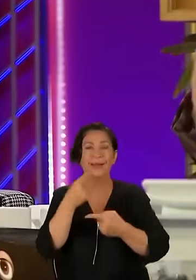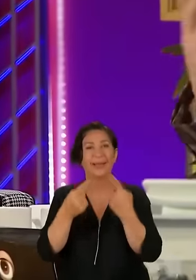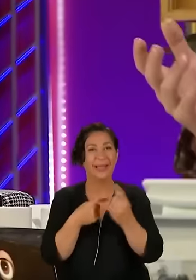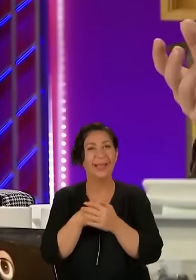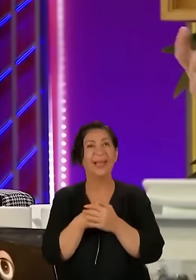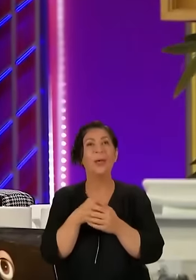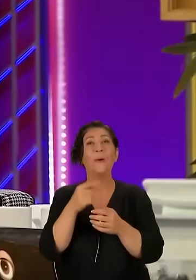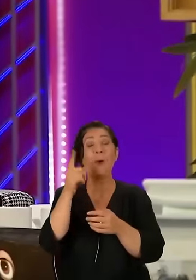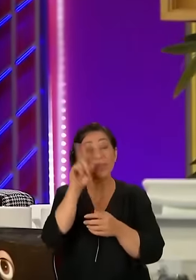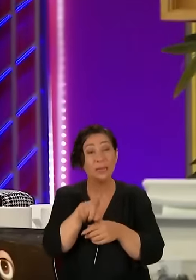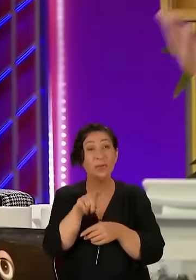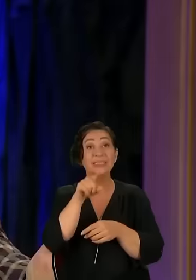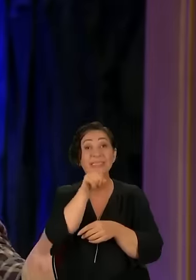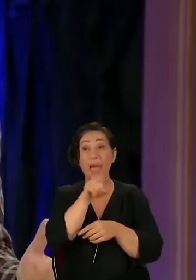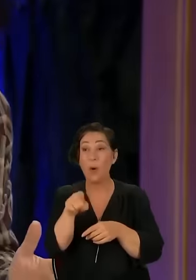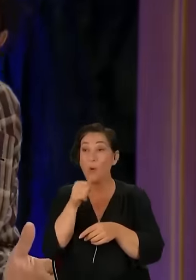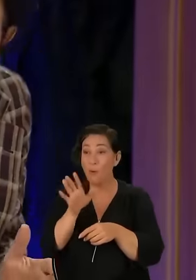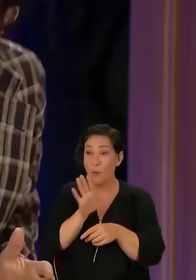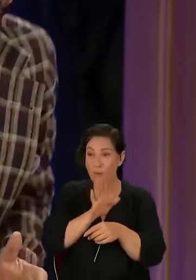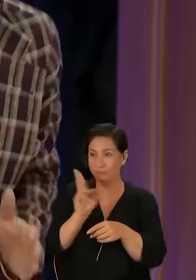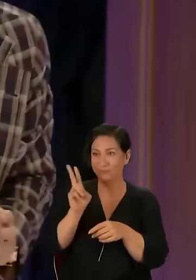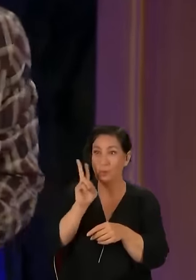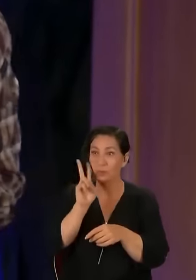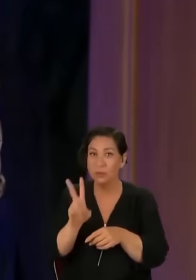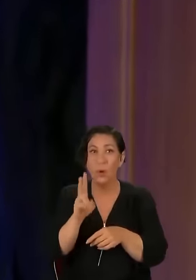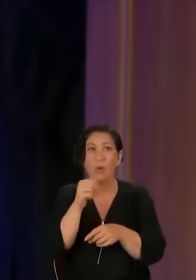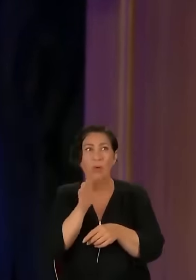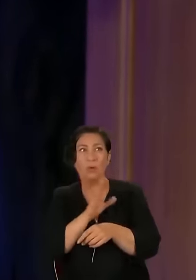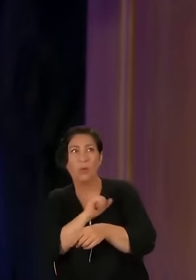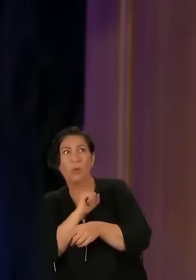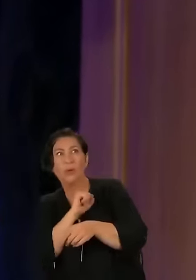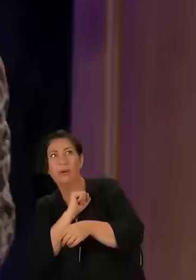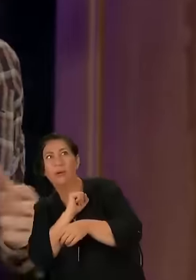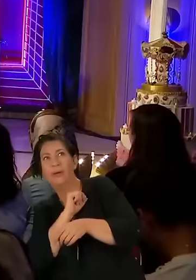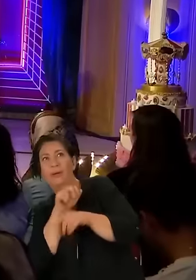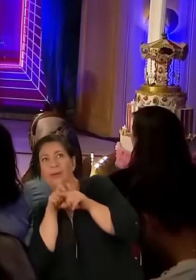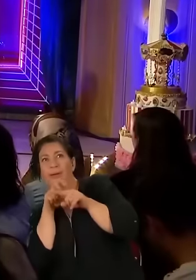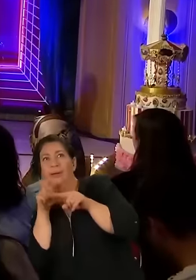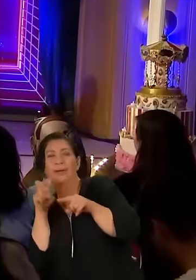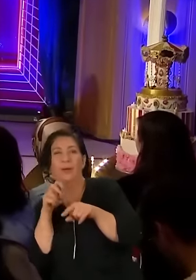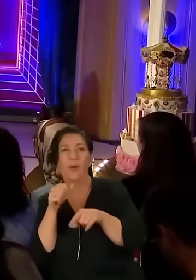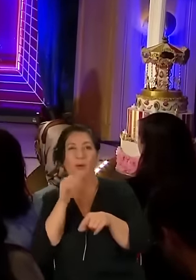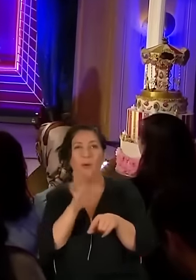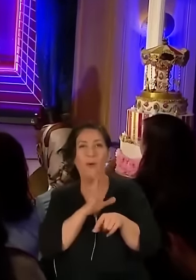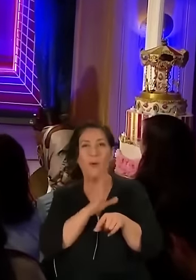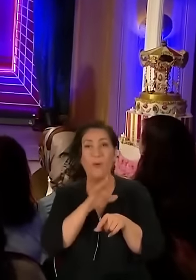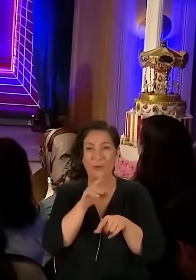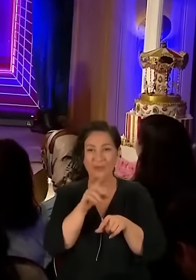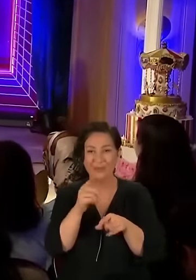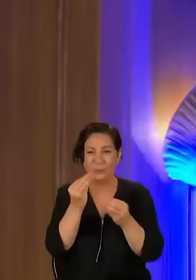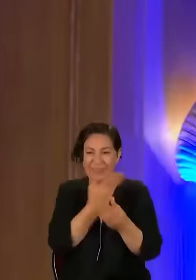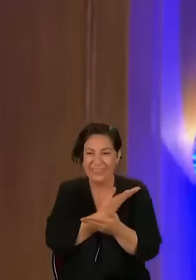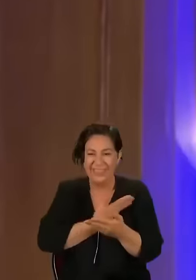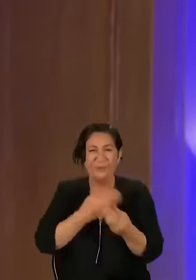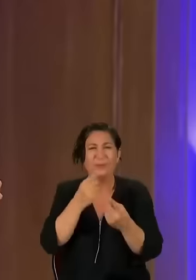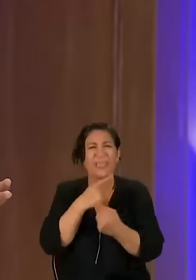seslendirdi. Çok sağ olsun. Ondan sonra sen, çünkü oğlanı görüyorsun, oğlan da biraz korkuyor galiba senden. Çünkü sen oğlanı çok